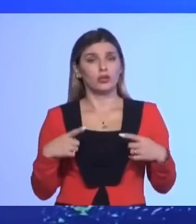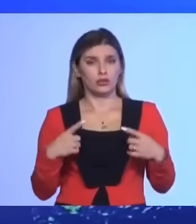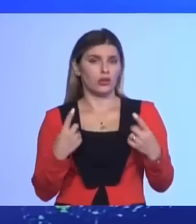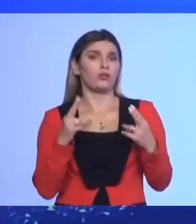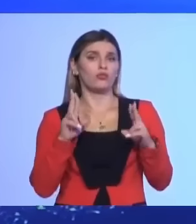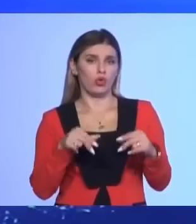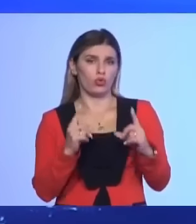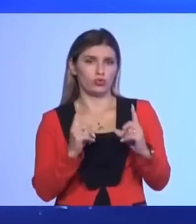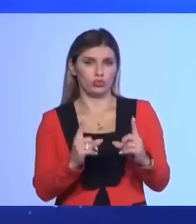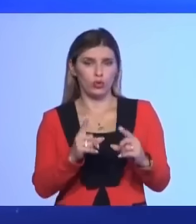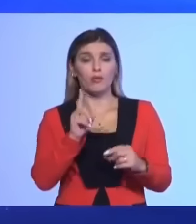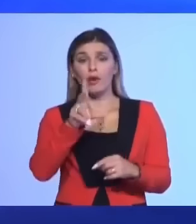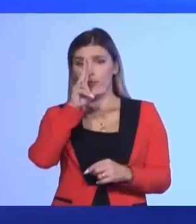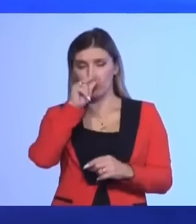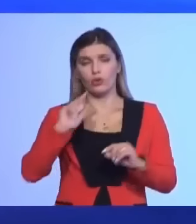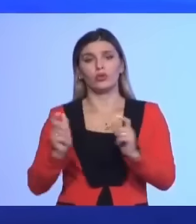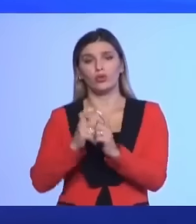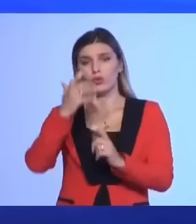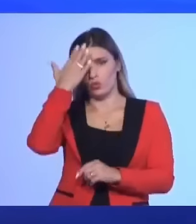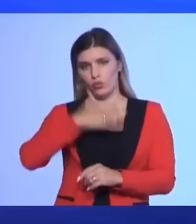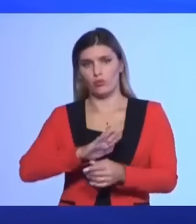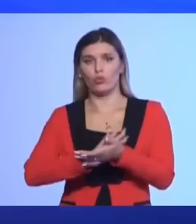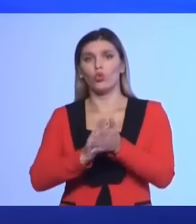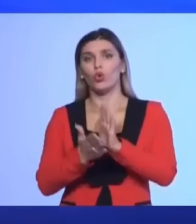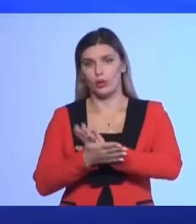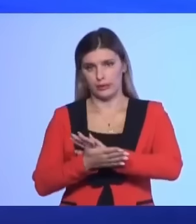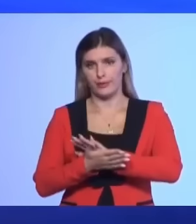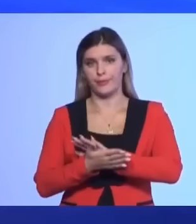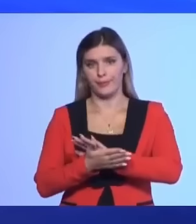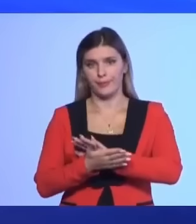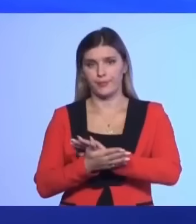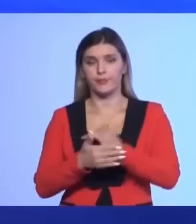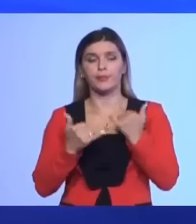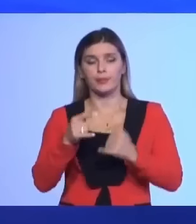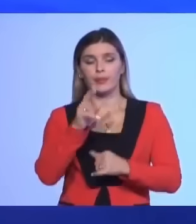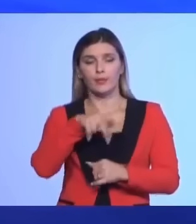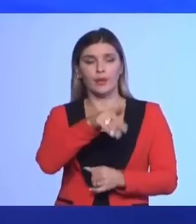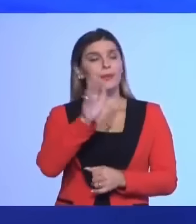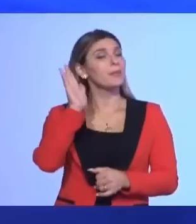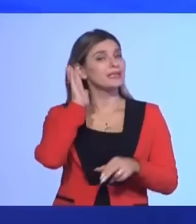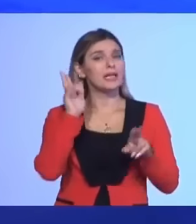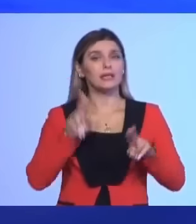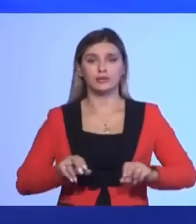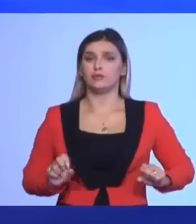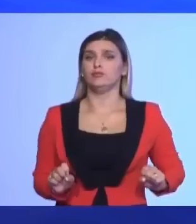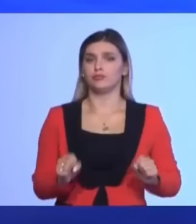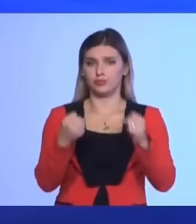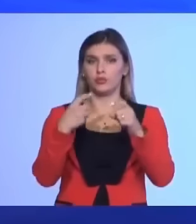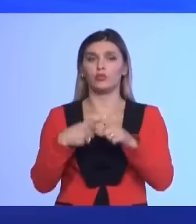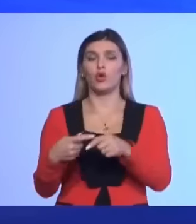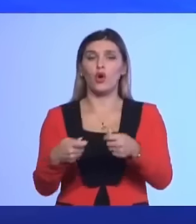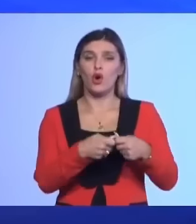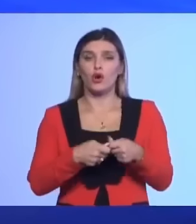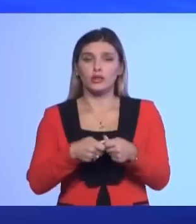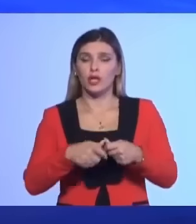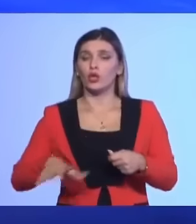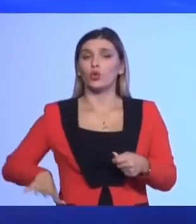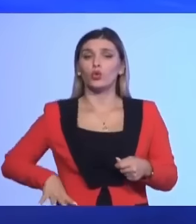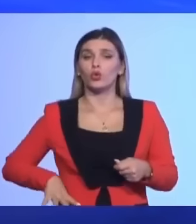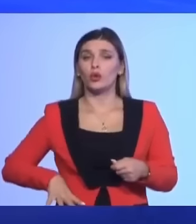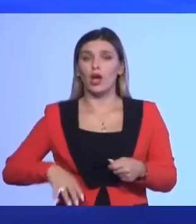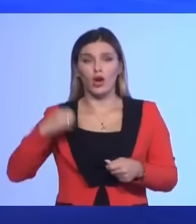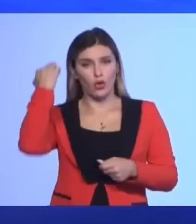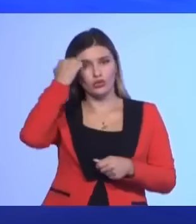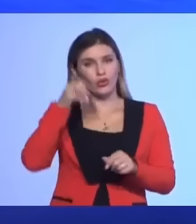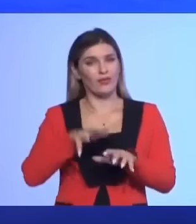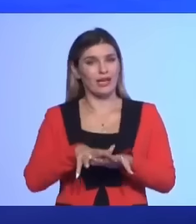është arrestuar nga policia. Lidhur me këtë rast, ka pasur reagime nga Ministria e Drejtësisë dhe Rrjeti Grave të Kosovës, duke e